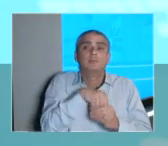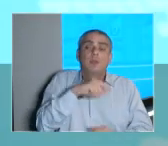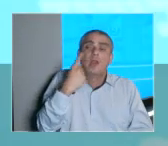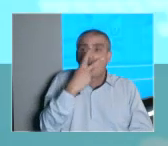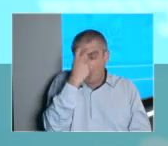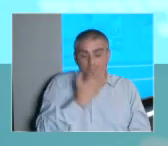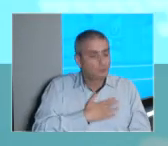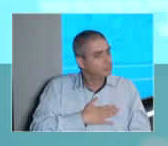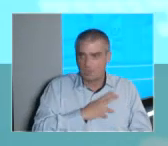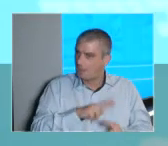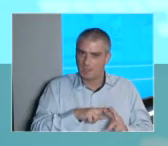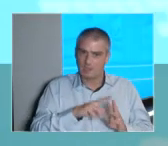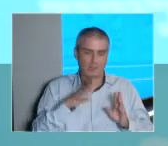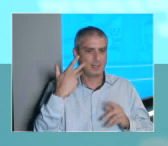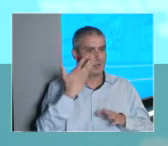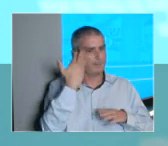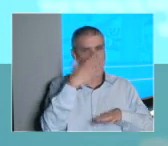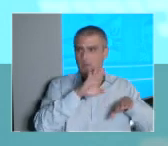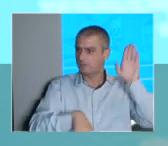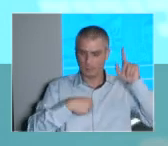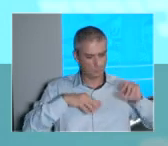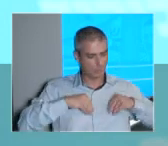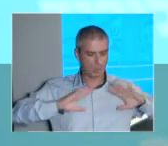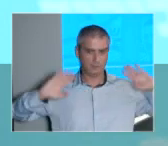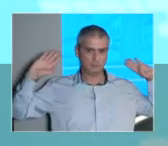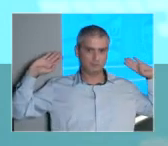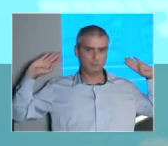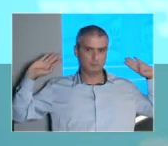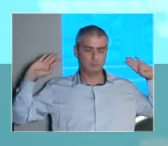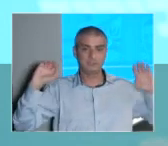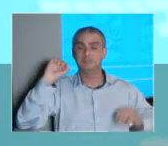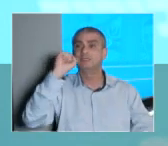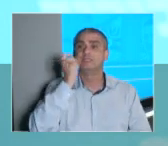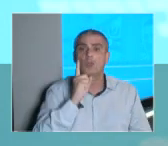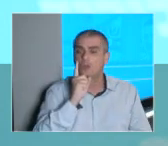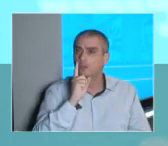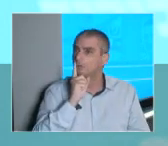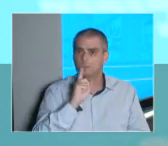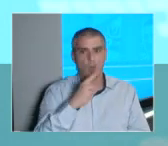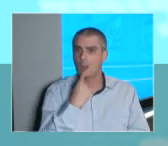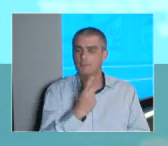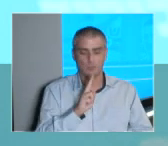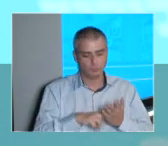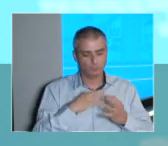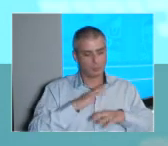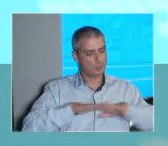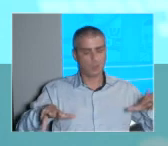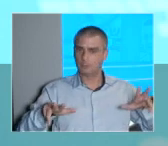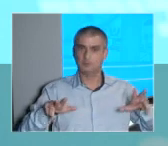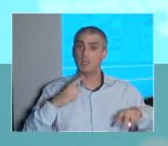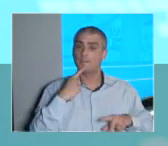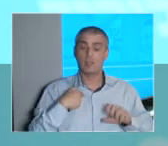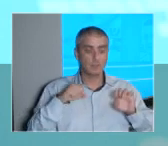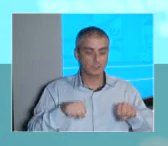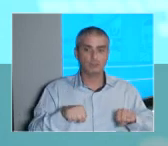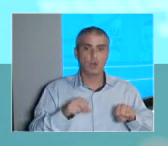ערבי שרוצה, אחרת נהיה רודזי, אפרטהייד. הוא אומר, לא עולה דתי אחרת. אין טריקים פה. הציונות לא, דרך, לא אמרה זכותנו לארץ נקודה, היא אמרה עוד דבר,